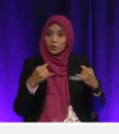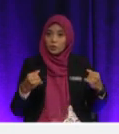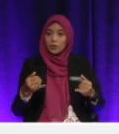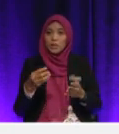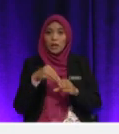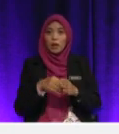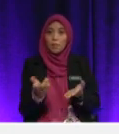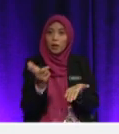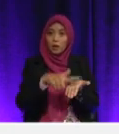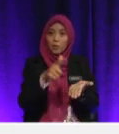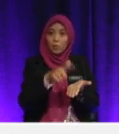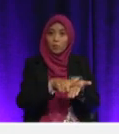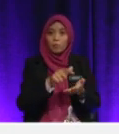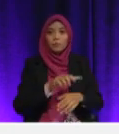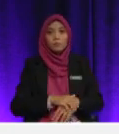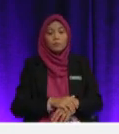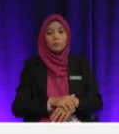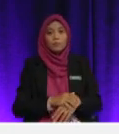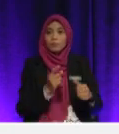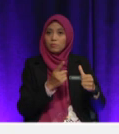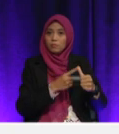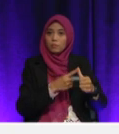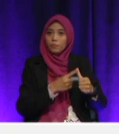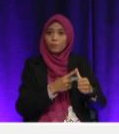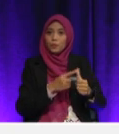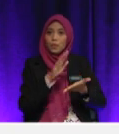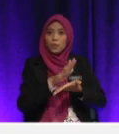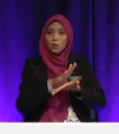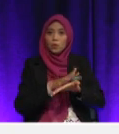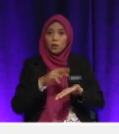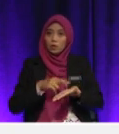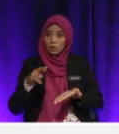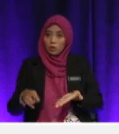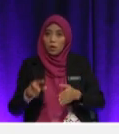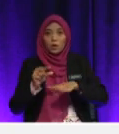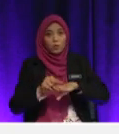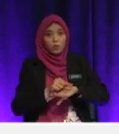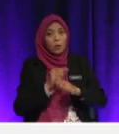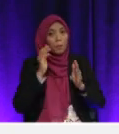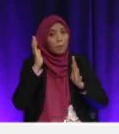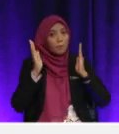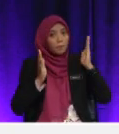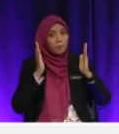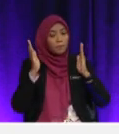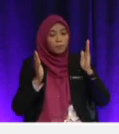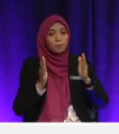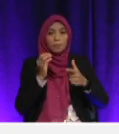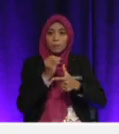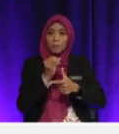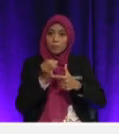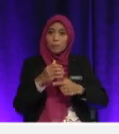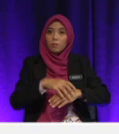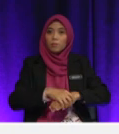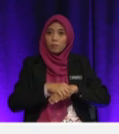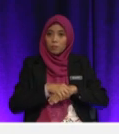laporan yang pertama Ya sekolah rendah menggunakan bahasa Melayu atau bahasa Inggris